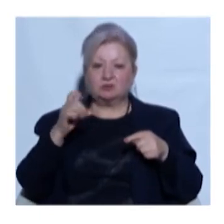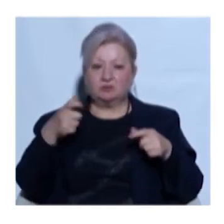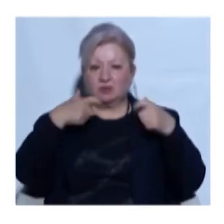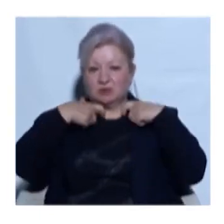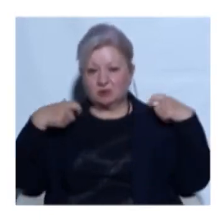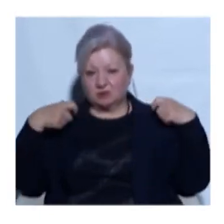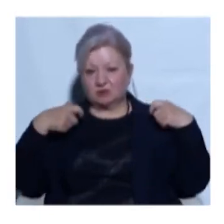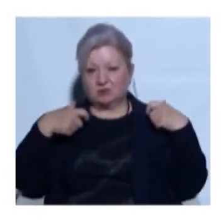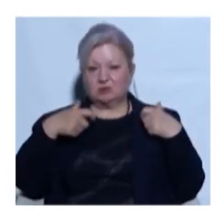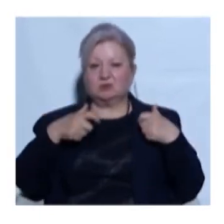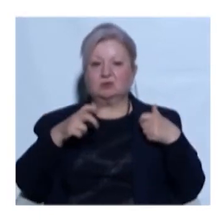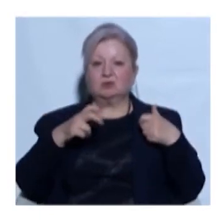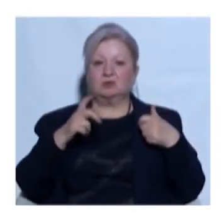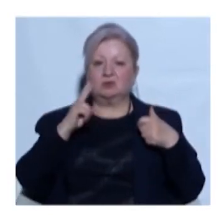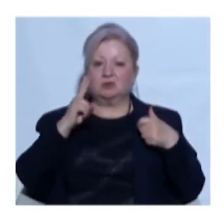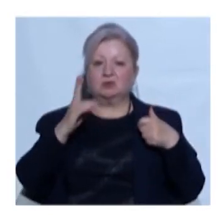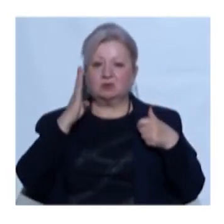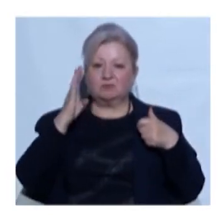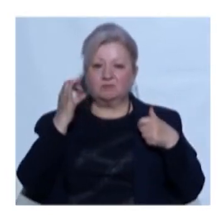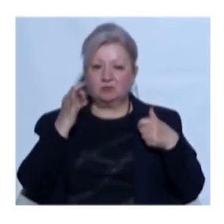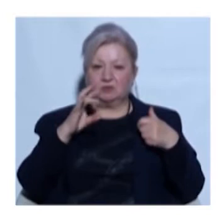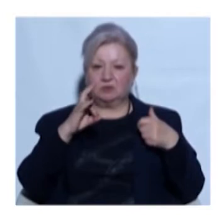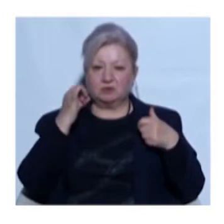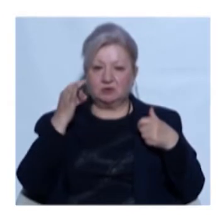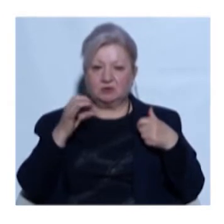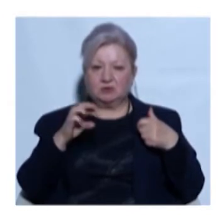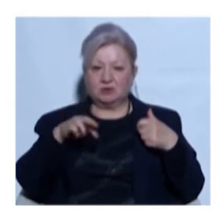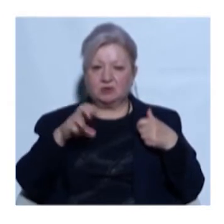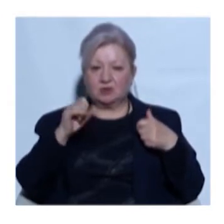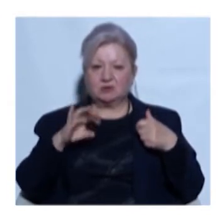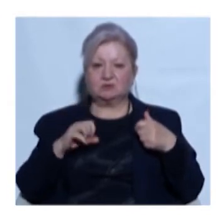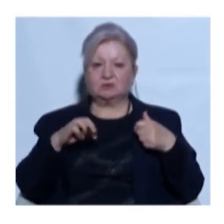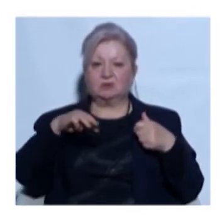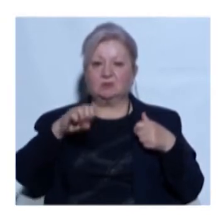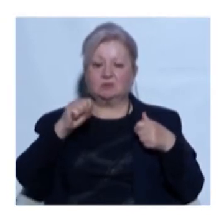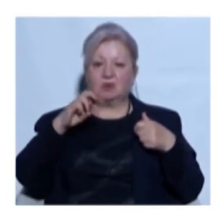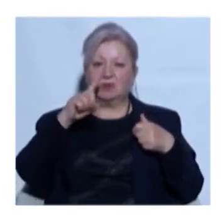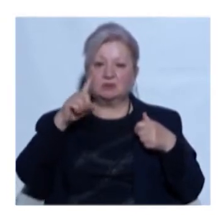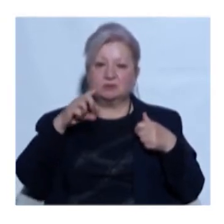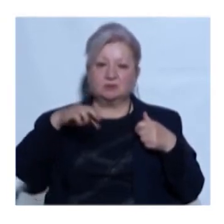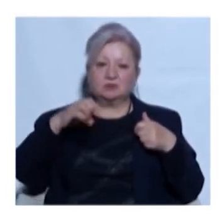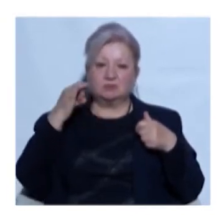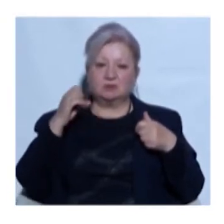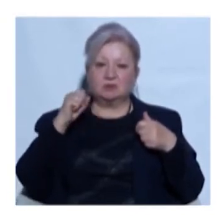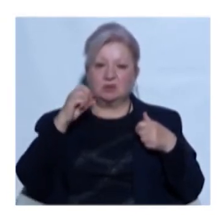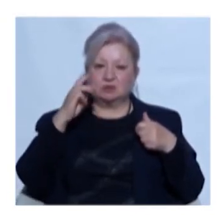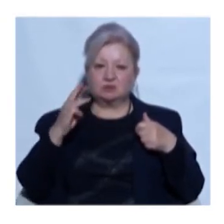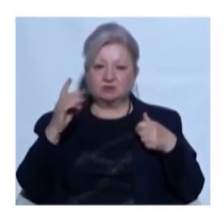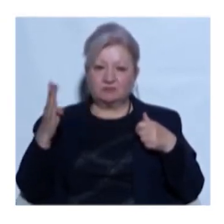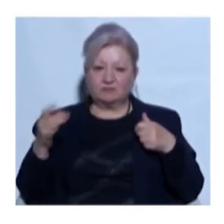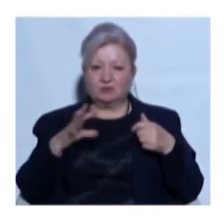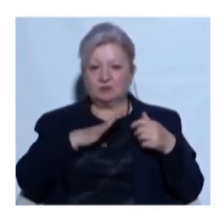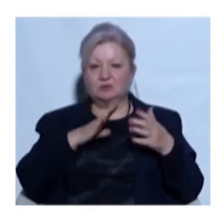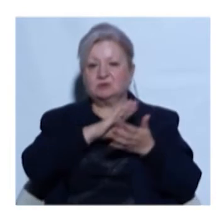გენერლები გიორგი კვინიტაძე და გიორგი მაზნიაშვილი. ქაიხოსრო ჩოლოყაშვილი. წმინდა მღვდელ